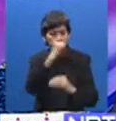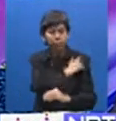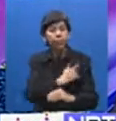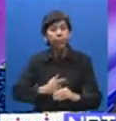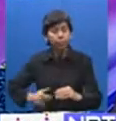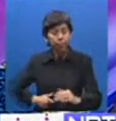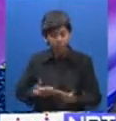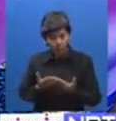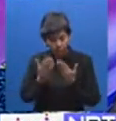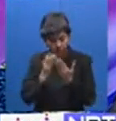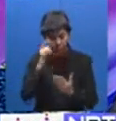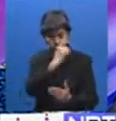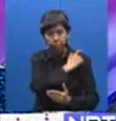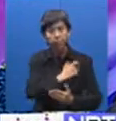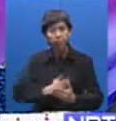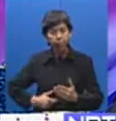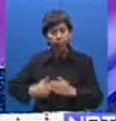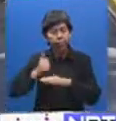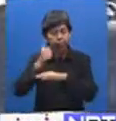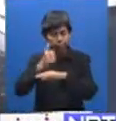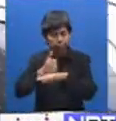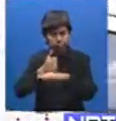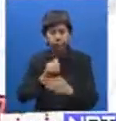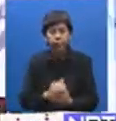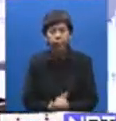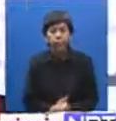พระเกียรติพระบาทสมเด็จพระเจ้าอยู่หัว